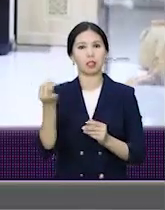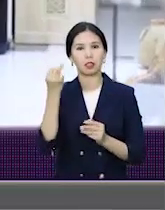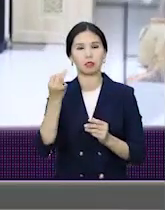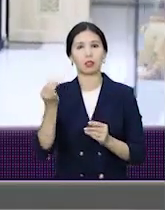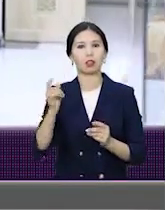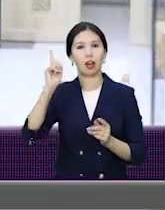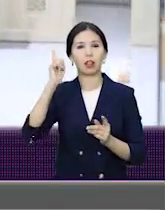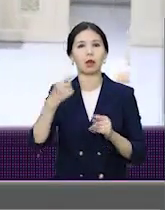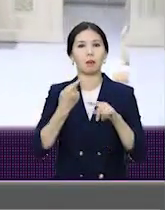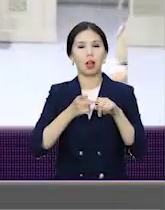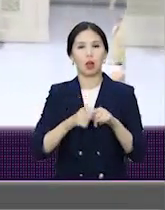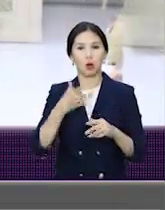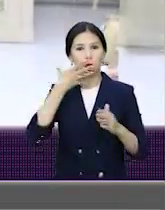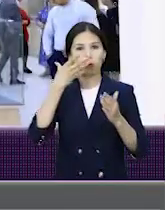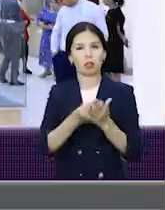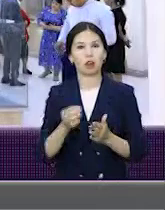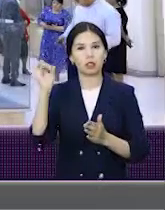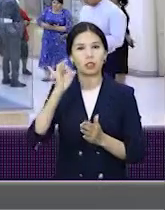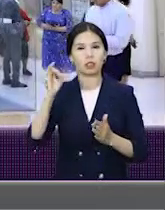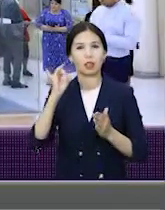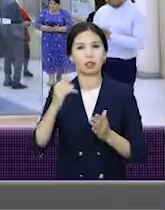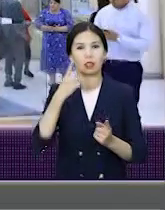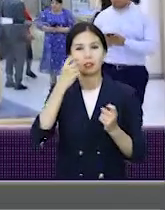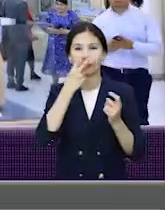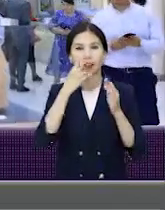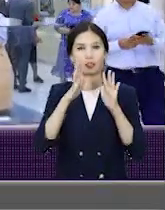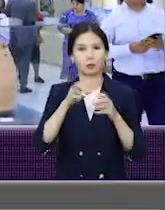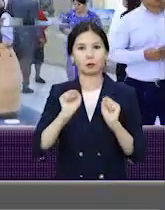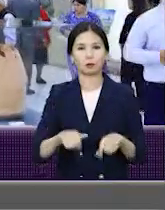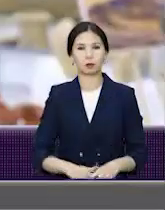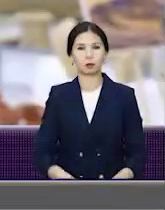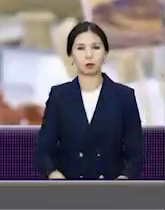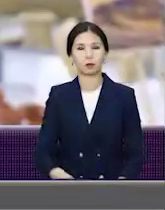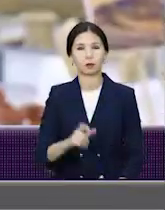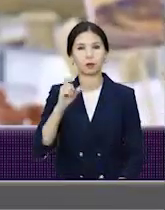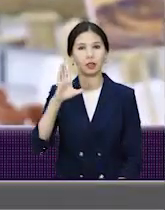mehmonlarga qadim vohaning o'ziga xos tarixi bilan yaqindan tanishish imkonini beradi.